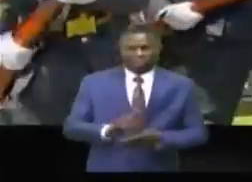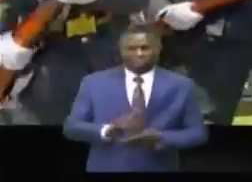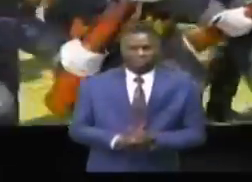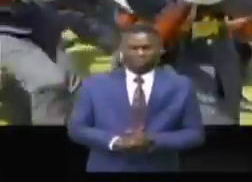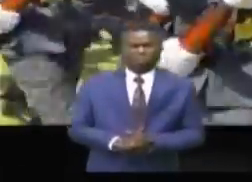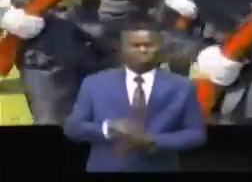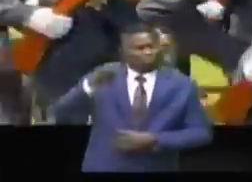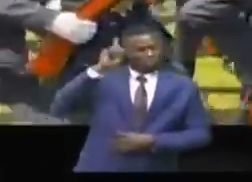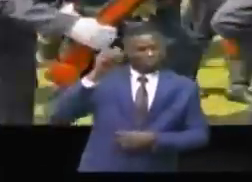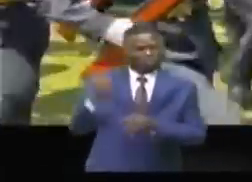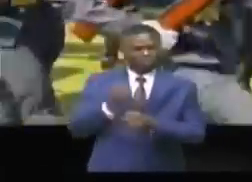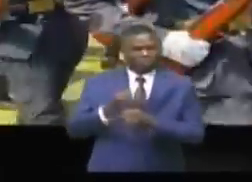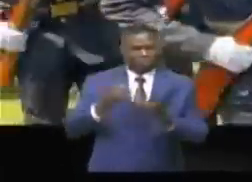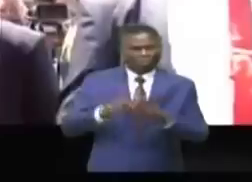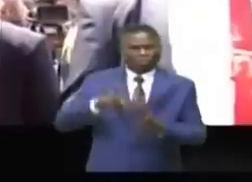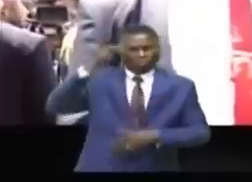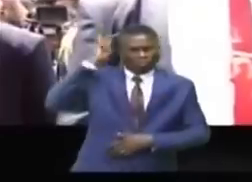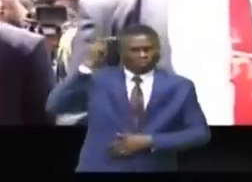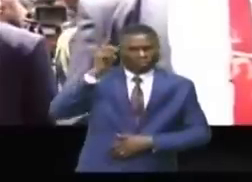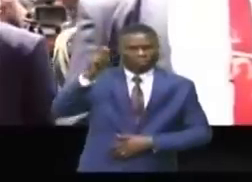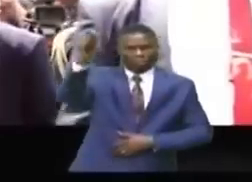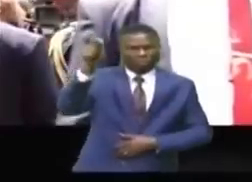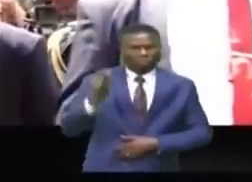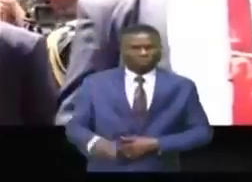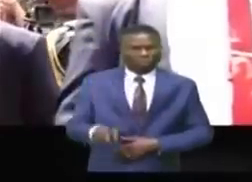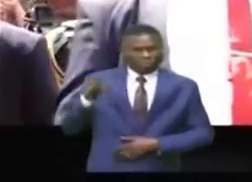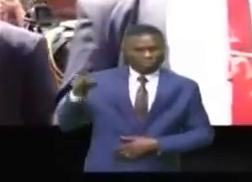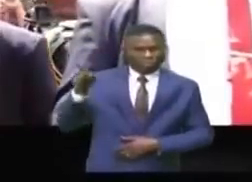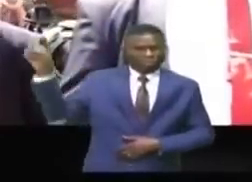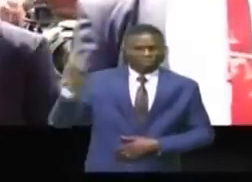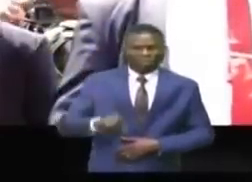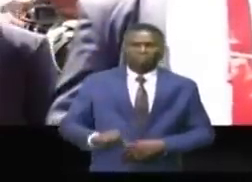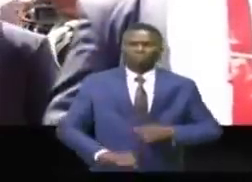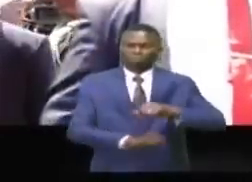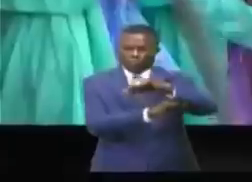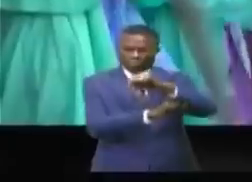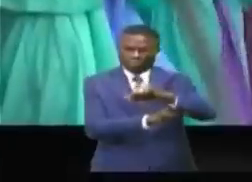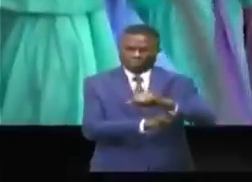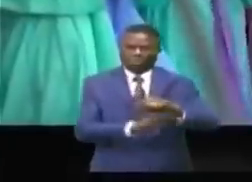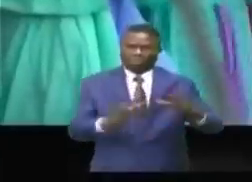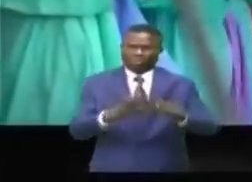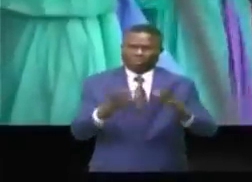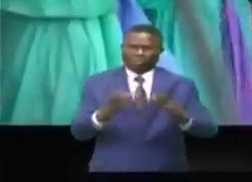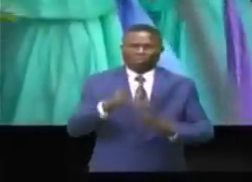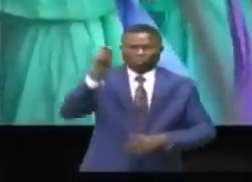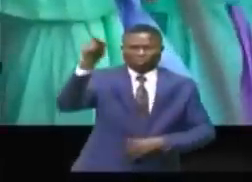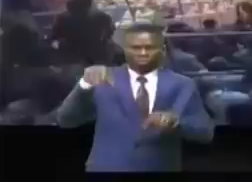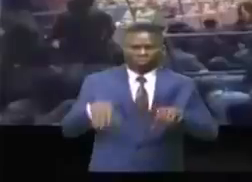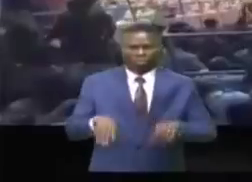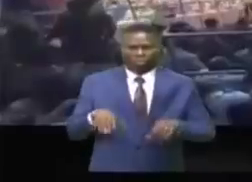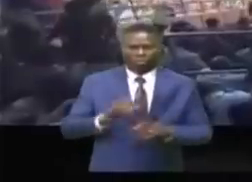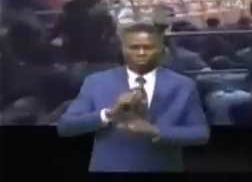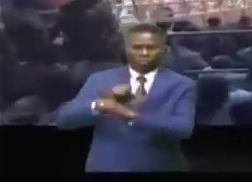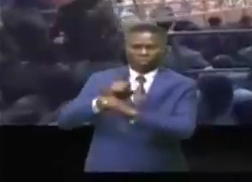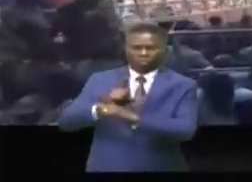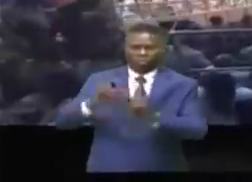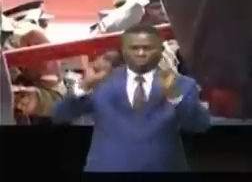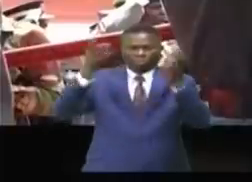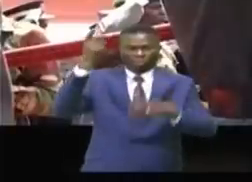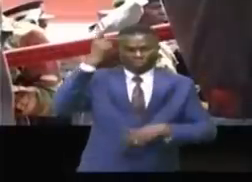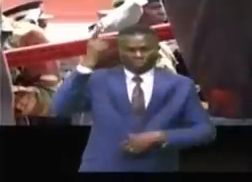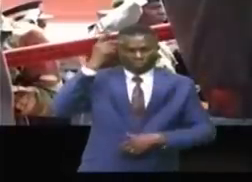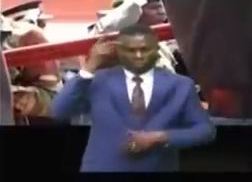Désiré Kabila, les forces armées du Zimbabwe avaient combattu aux côtés des FARDC pour défendre la ville de